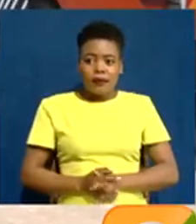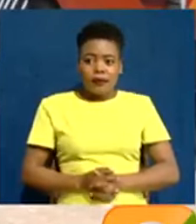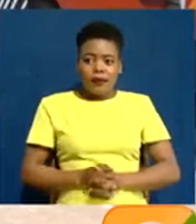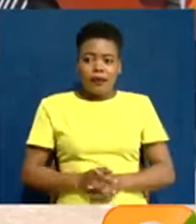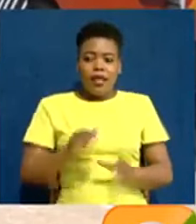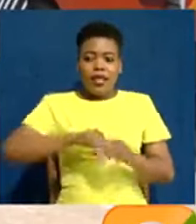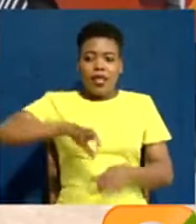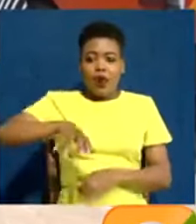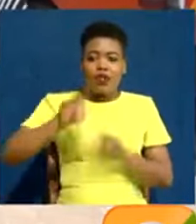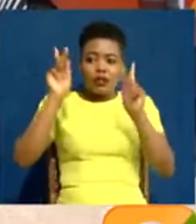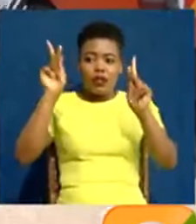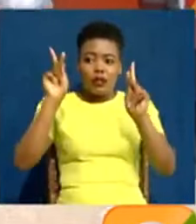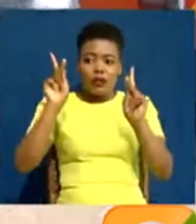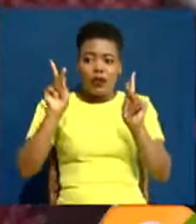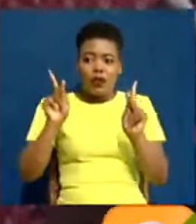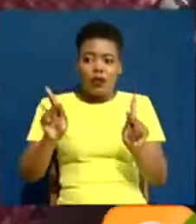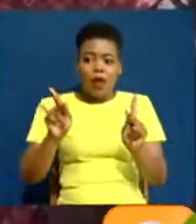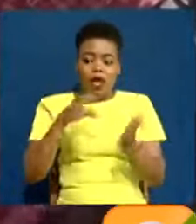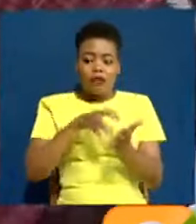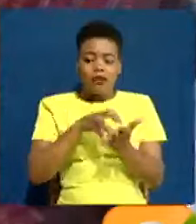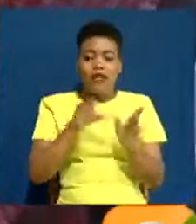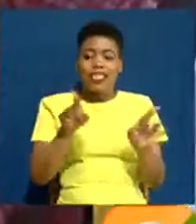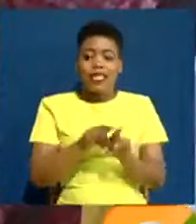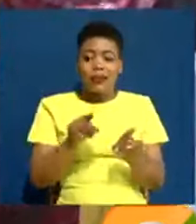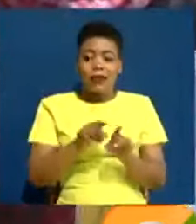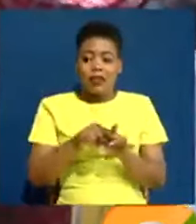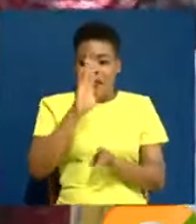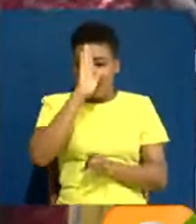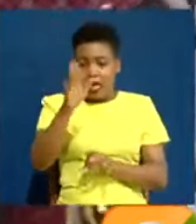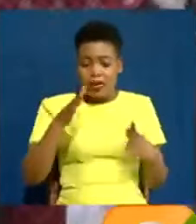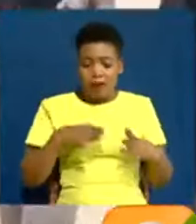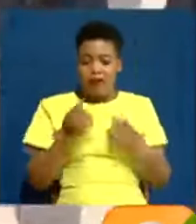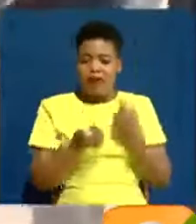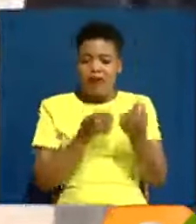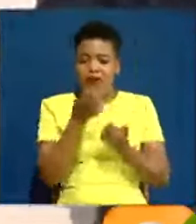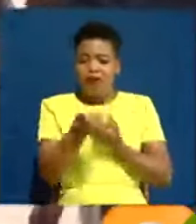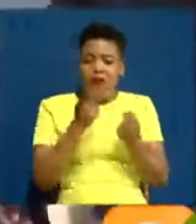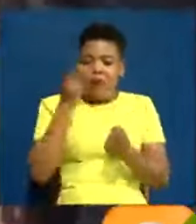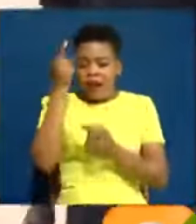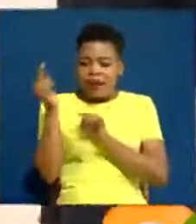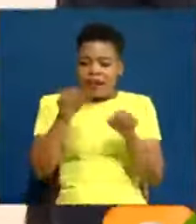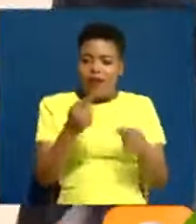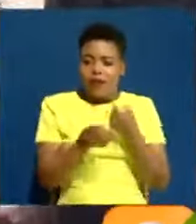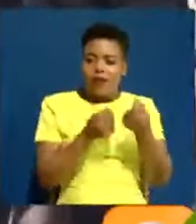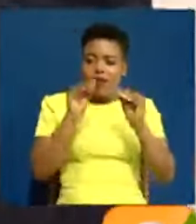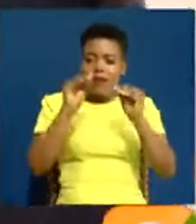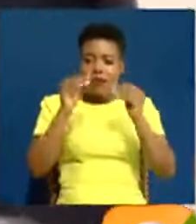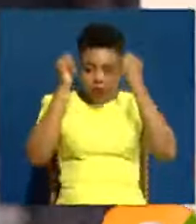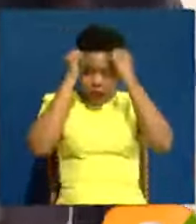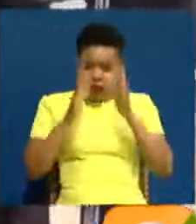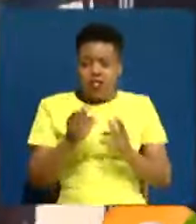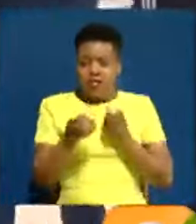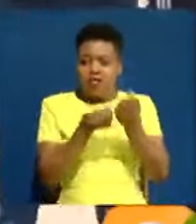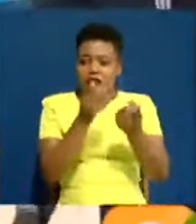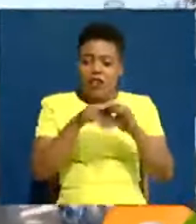Katika kaunti ya Kisumu, hali ilikuwa hiyo hiyo Jumapili. Uchache wa wanafunzi ukidhihirika katika jiji la